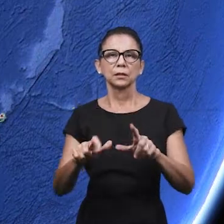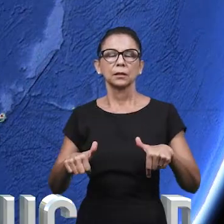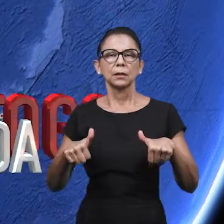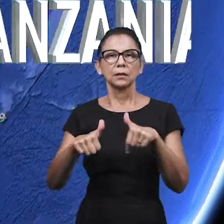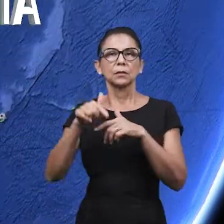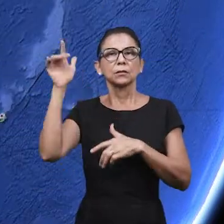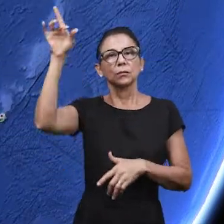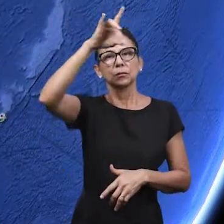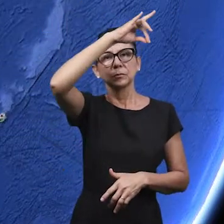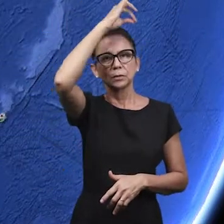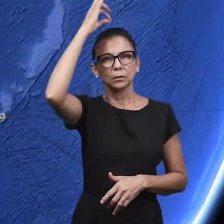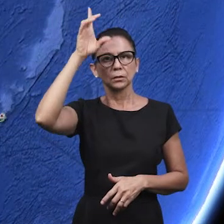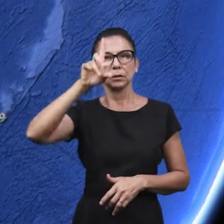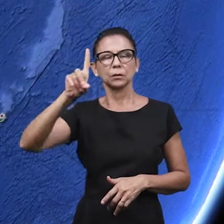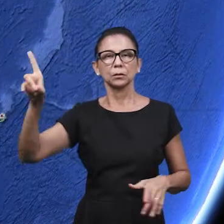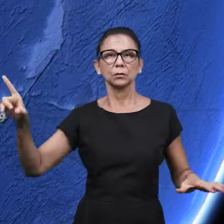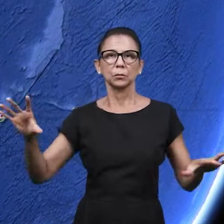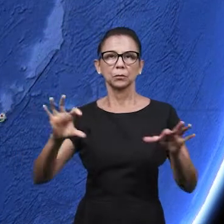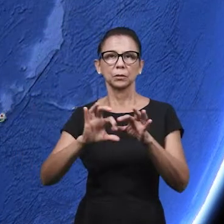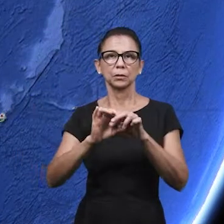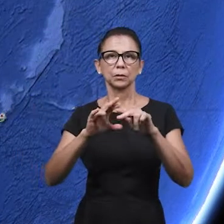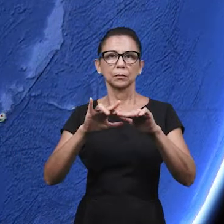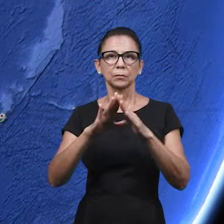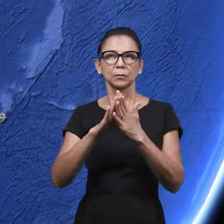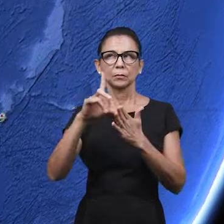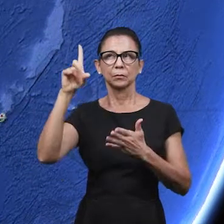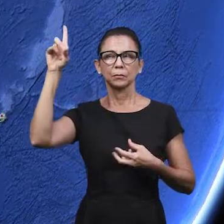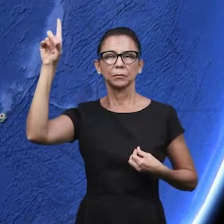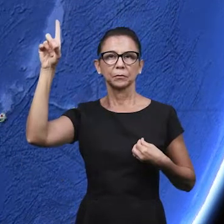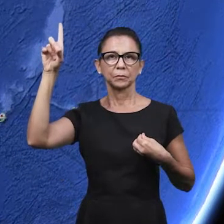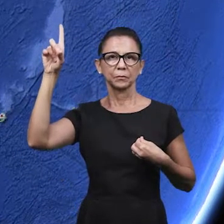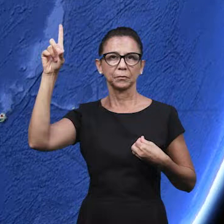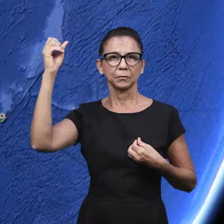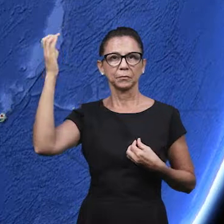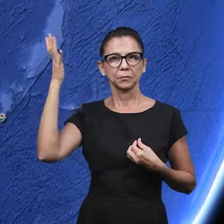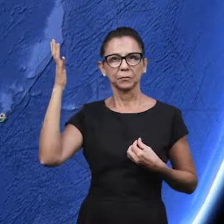du Saint-Esprit de Dieu et unies par la parole vivante.